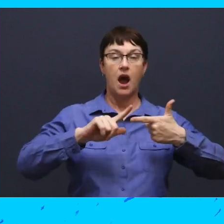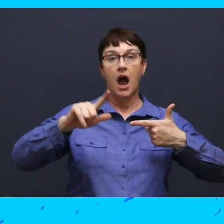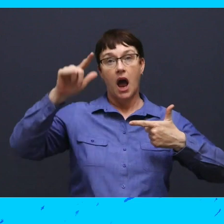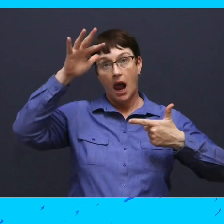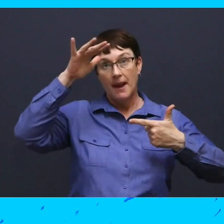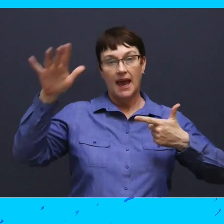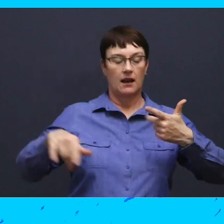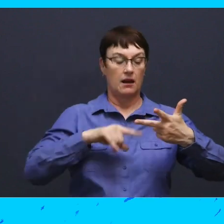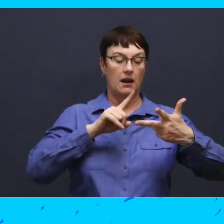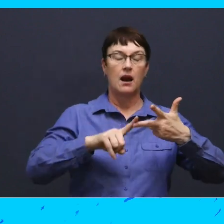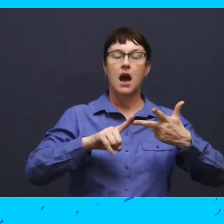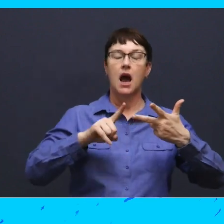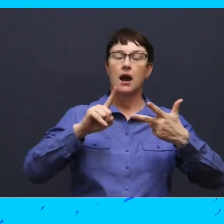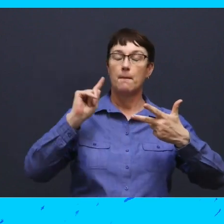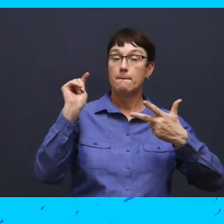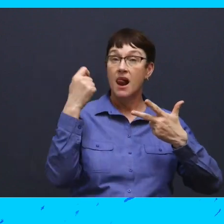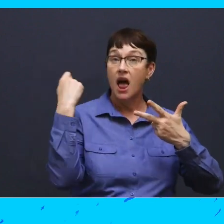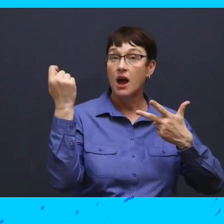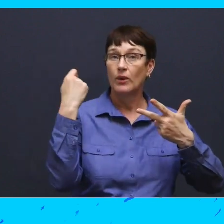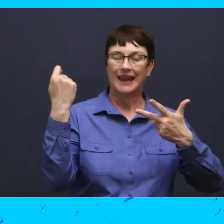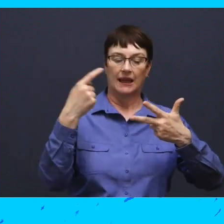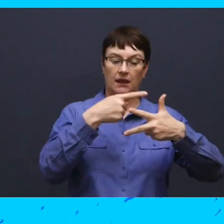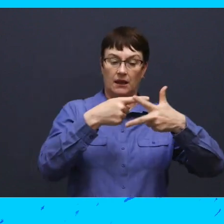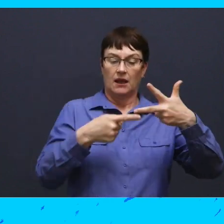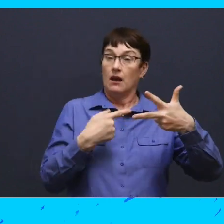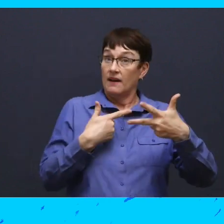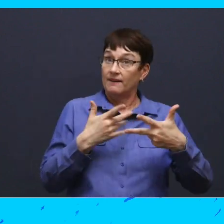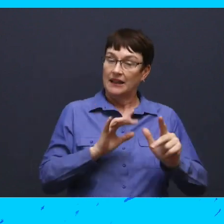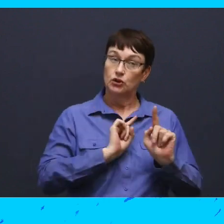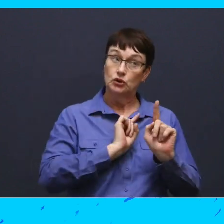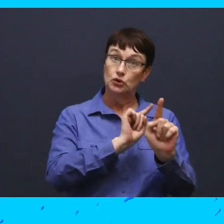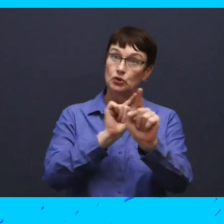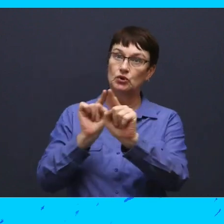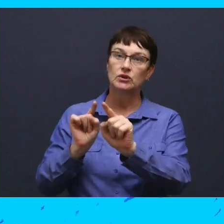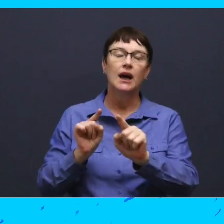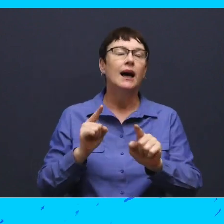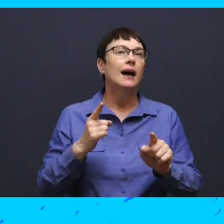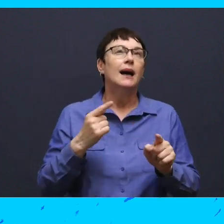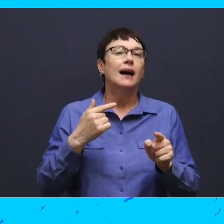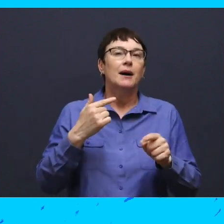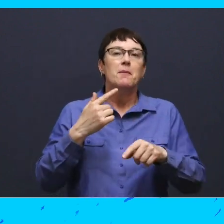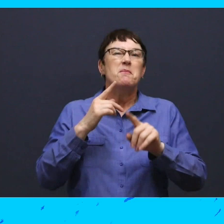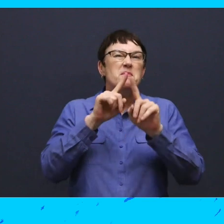partagé, nous utilisons cela pour défendre